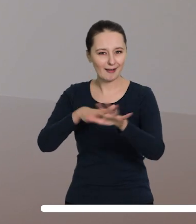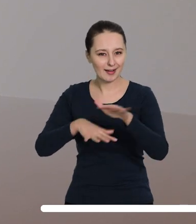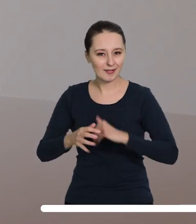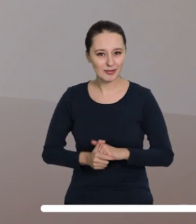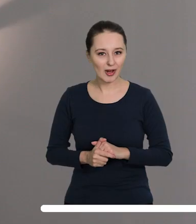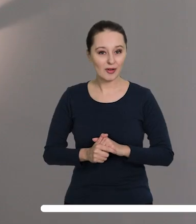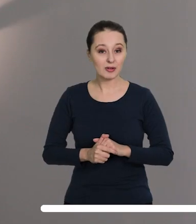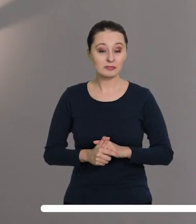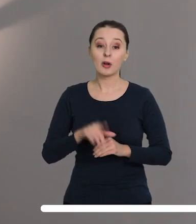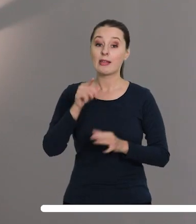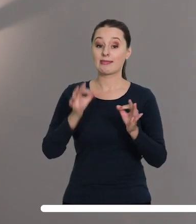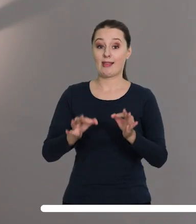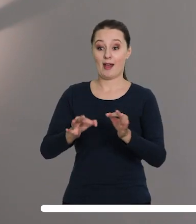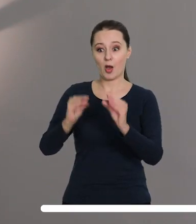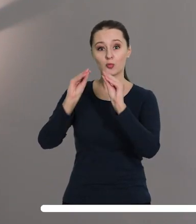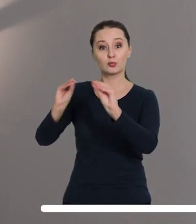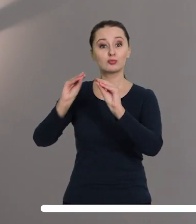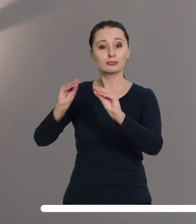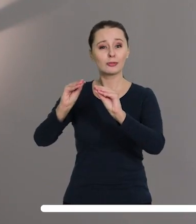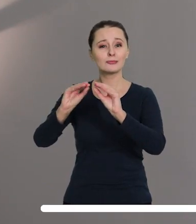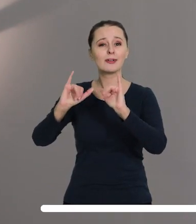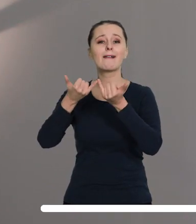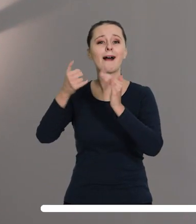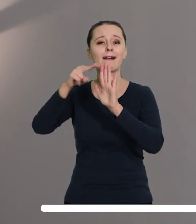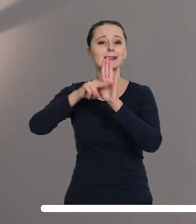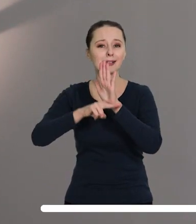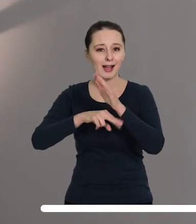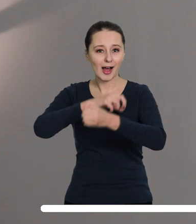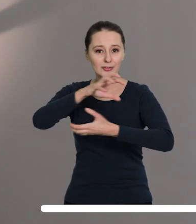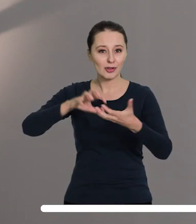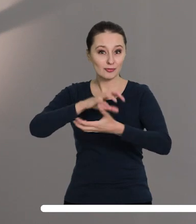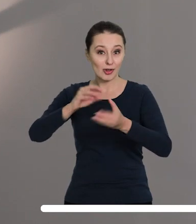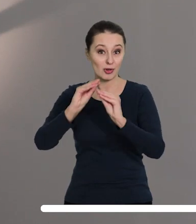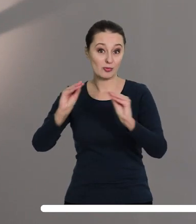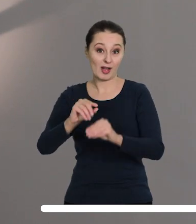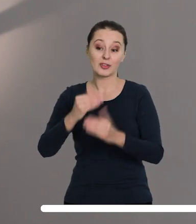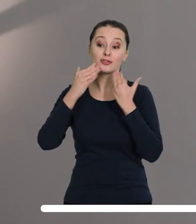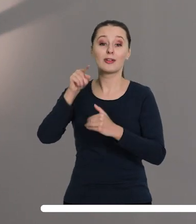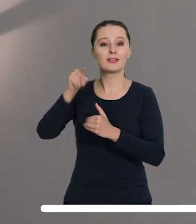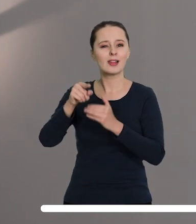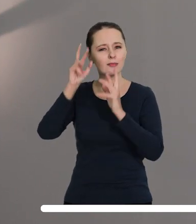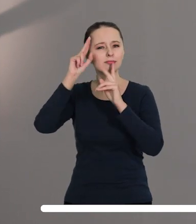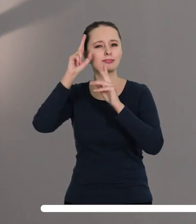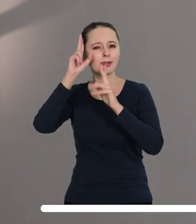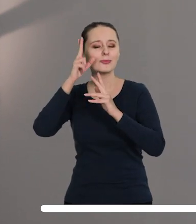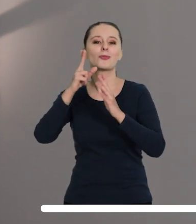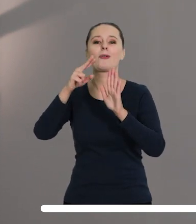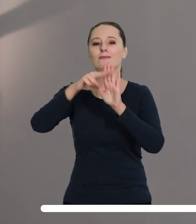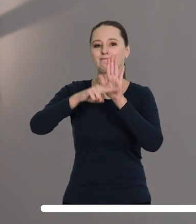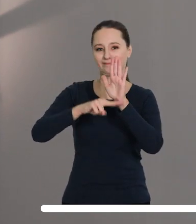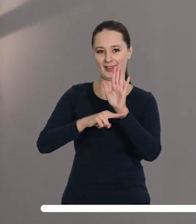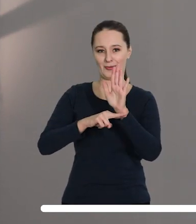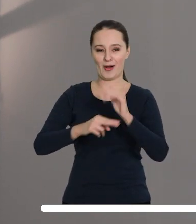zaczynają karierę. Z pewnością to, że teraz uczą się zasad działania w świecie nauki, pozwala im zorientować